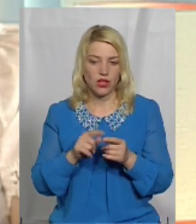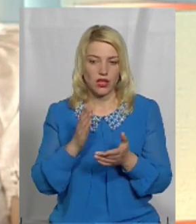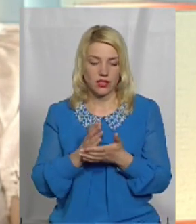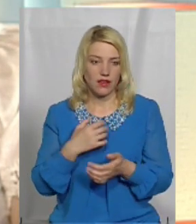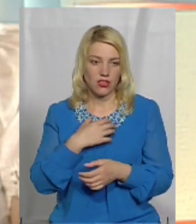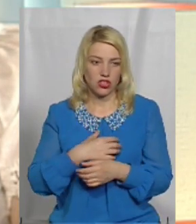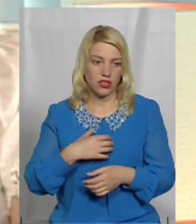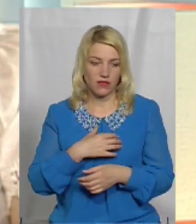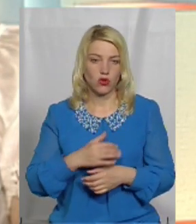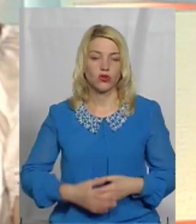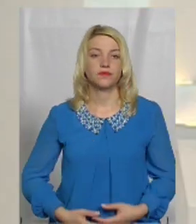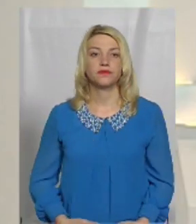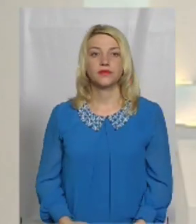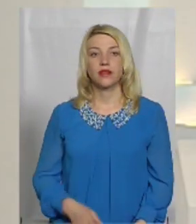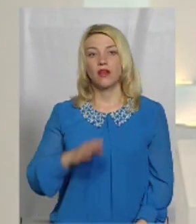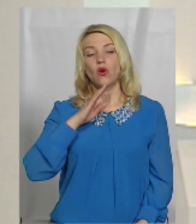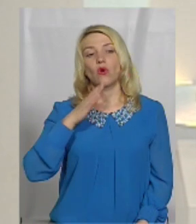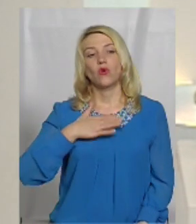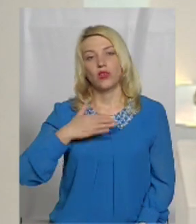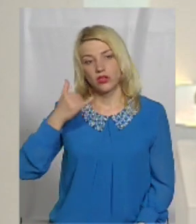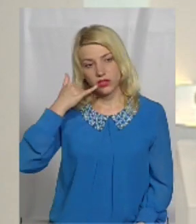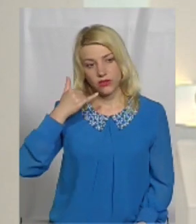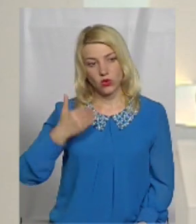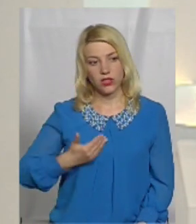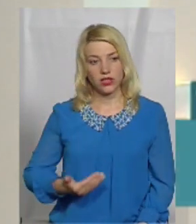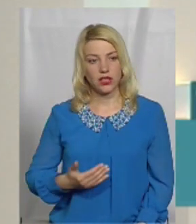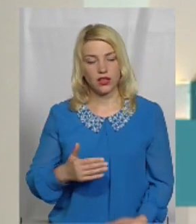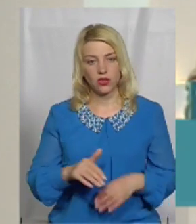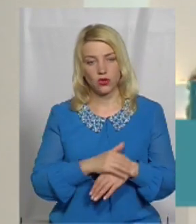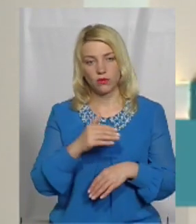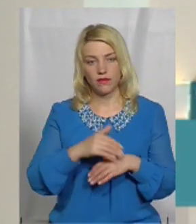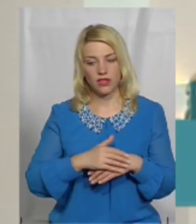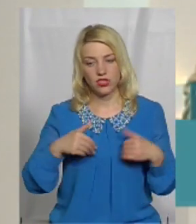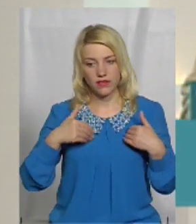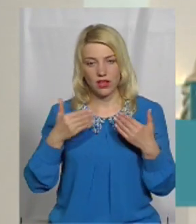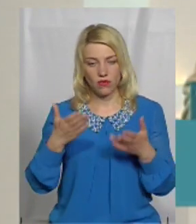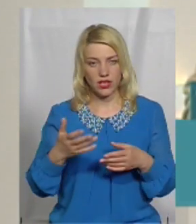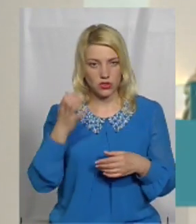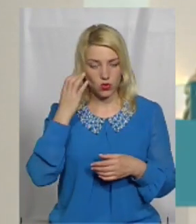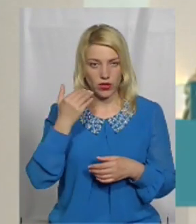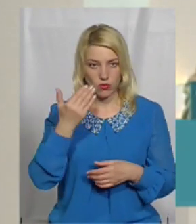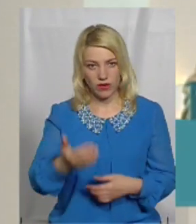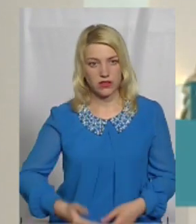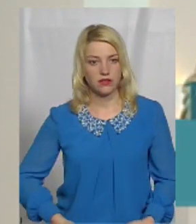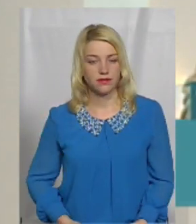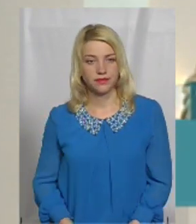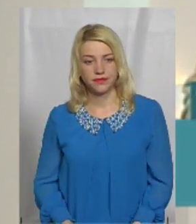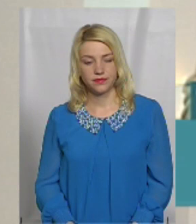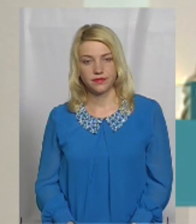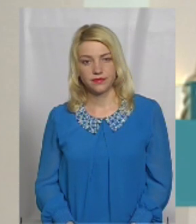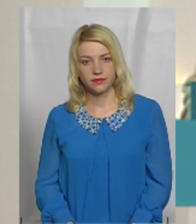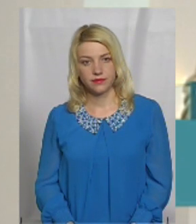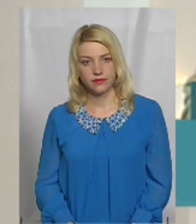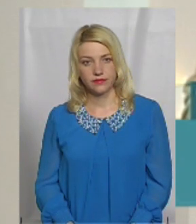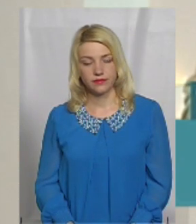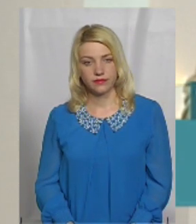надзвичайно важливою. Дякую. У нашій студії є телефонний дзвінок. Добрий вечір, вітаю вас. Ми вас слухаємо.